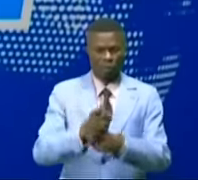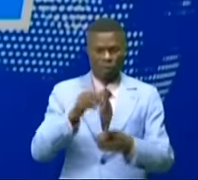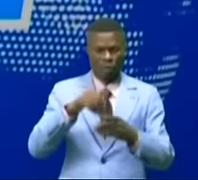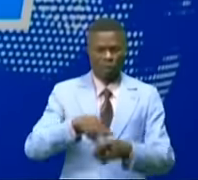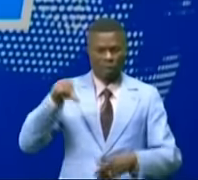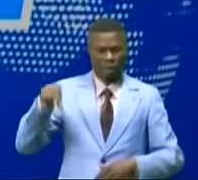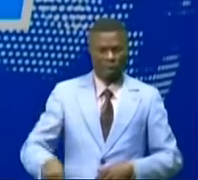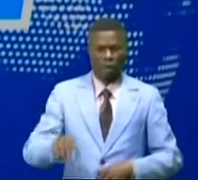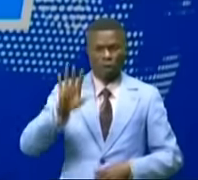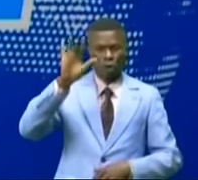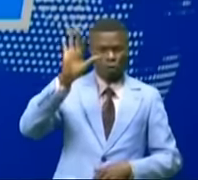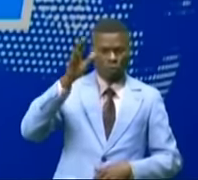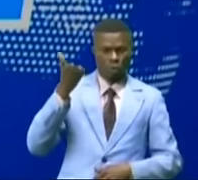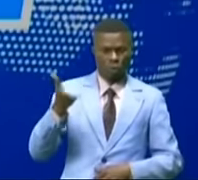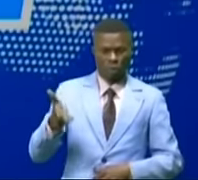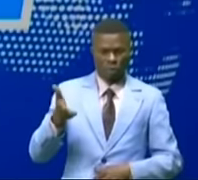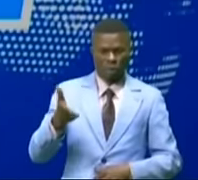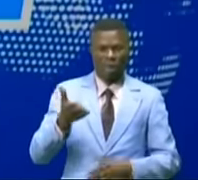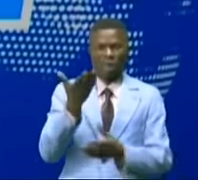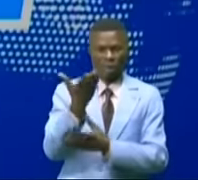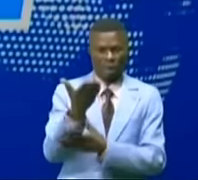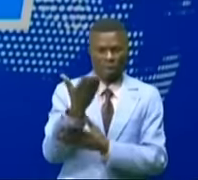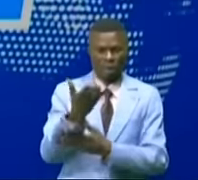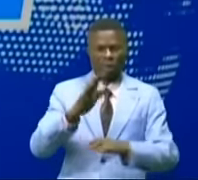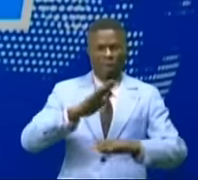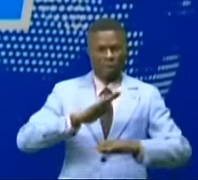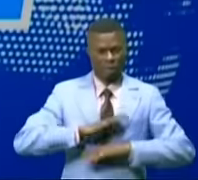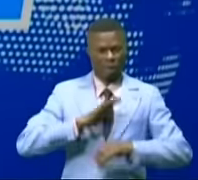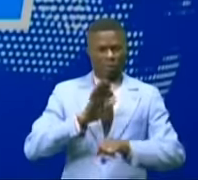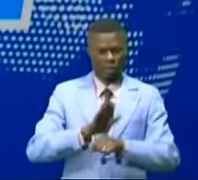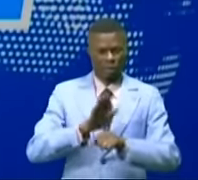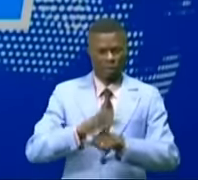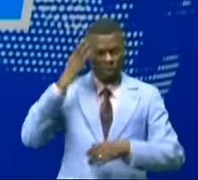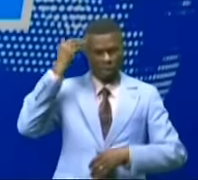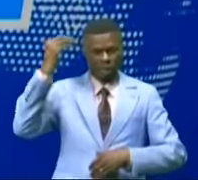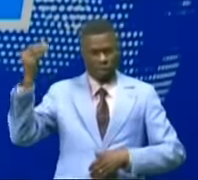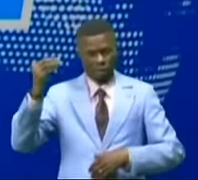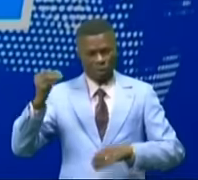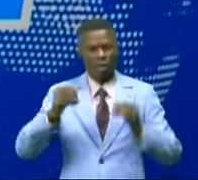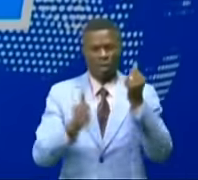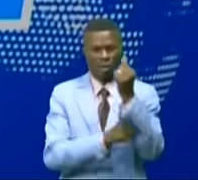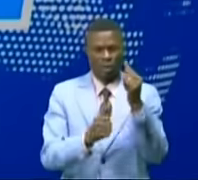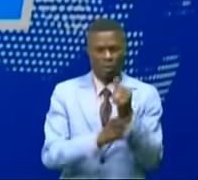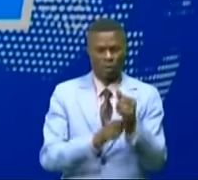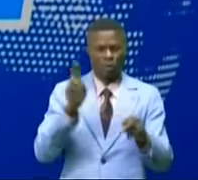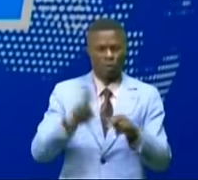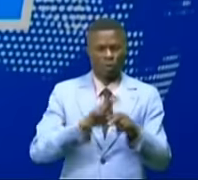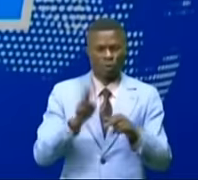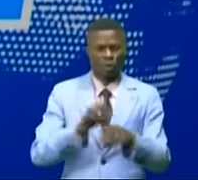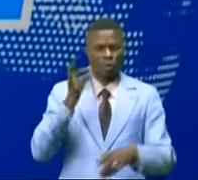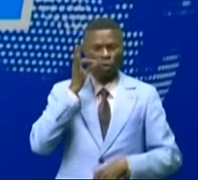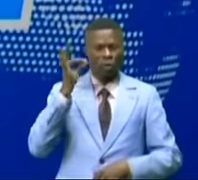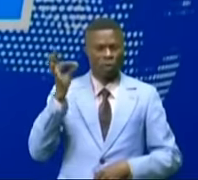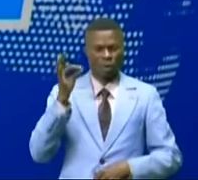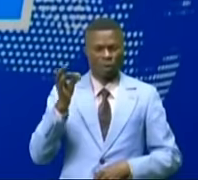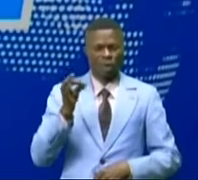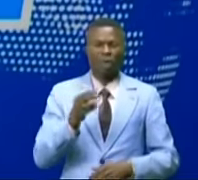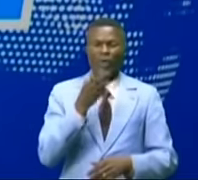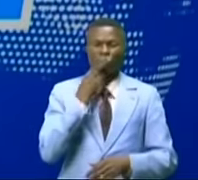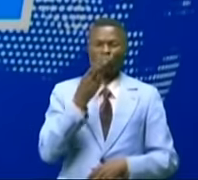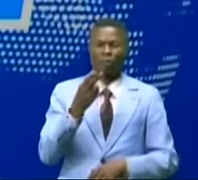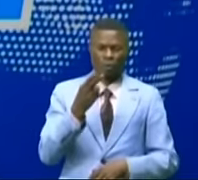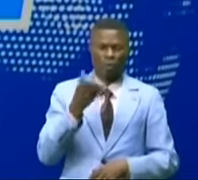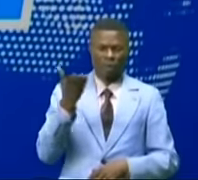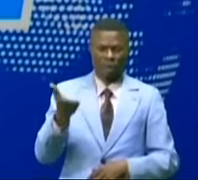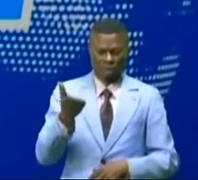au quartier Yolo. Elle suscite satisfaction et espoir parmi les utilisateurs de la drogue